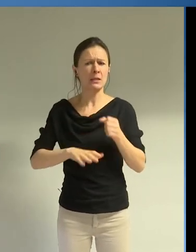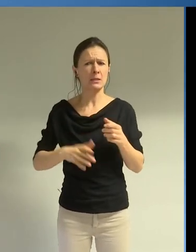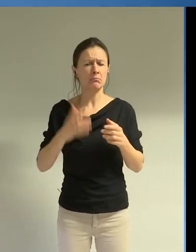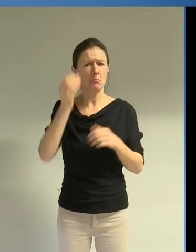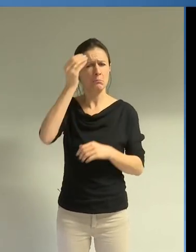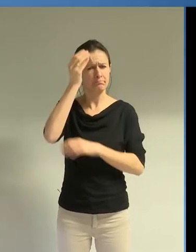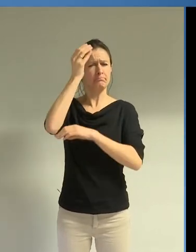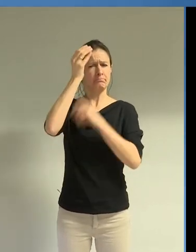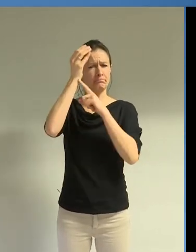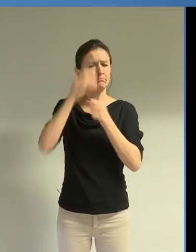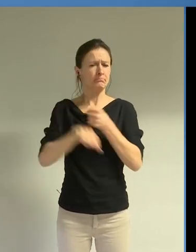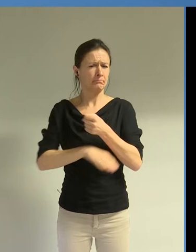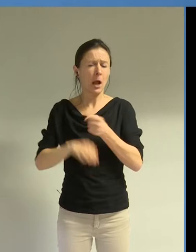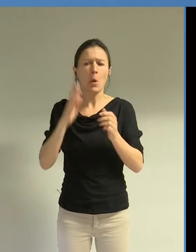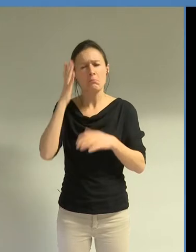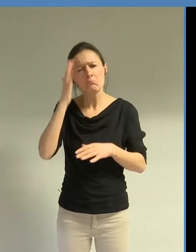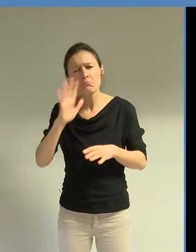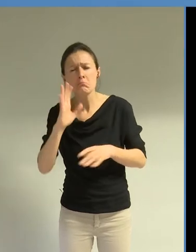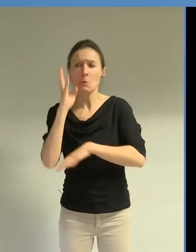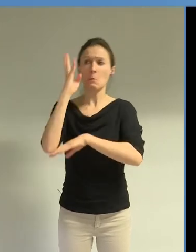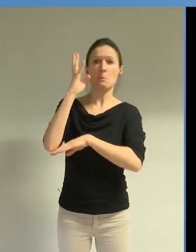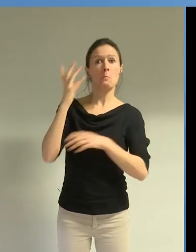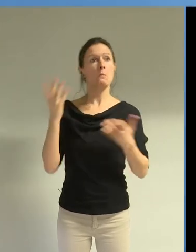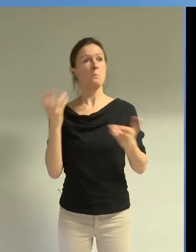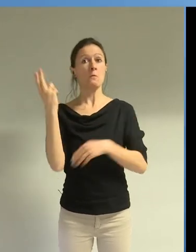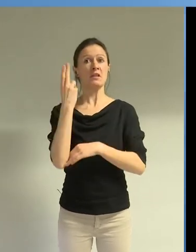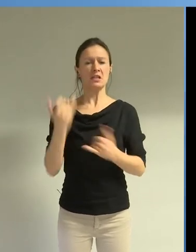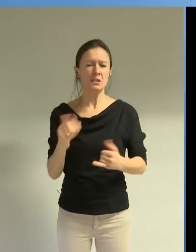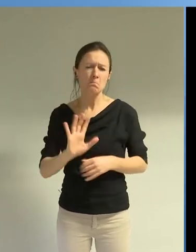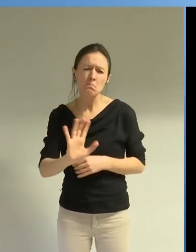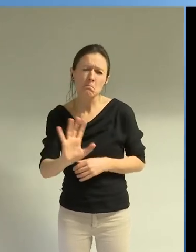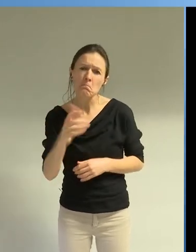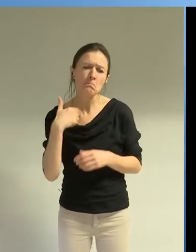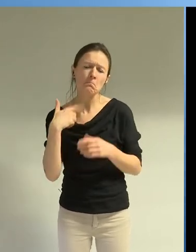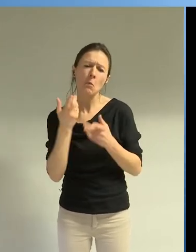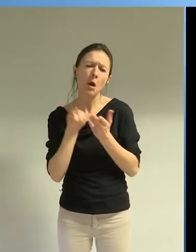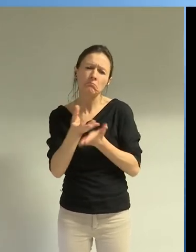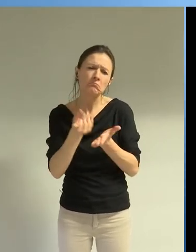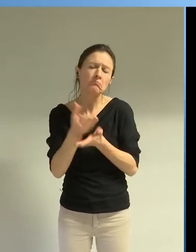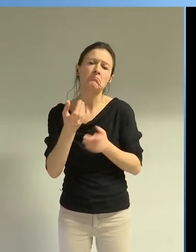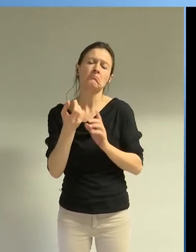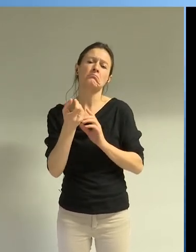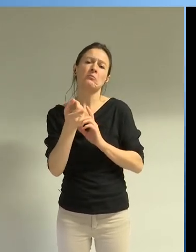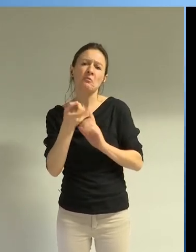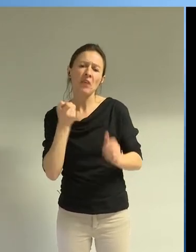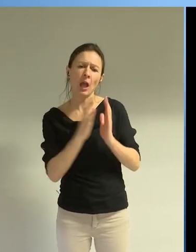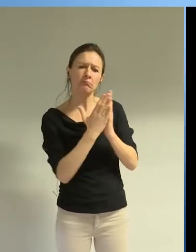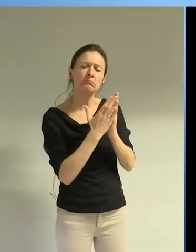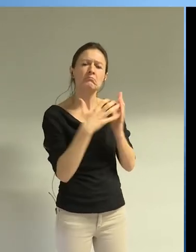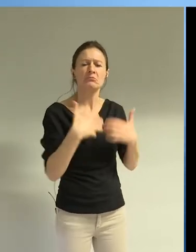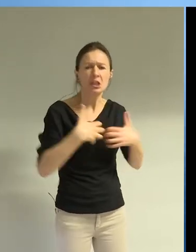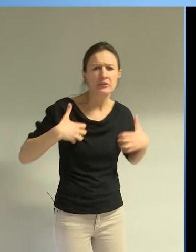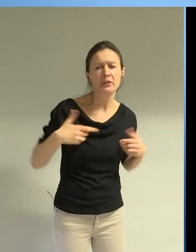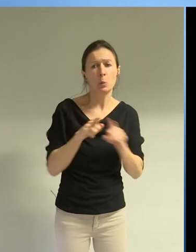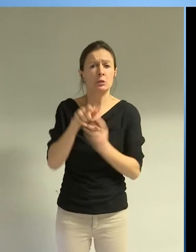je m'appuierai sur des notions qui ont déjà été documentés largement que ce soit dans les tartes dans la littérature scientifique certes mais aussi dans des